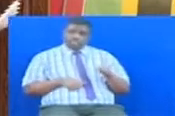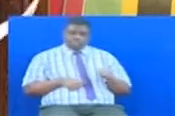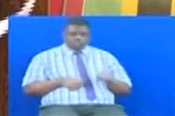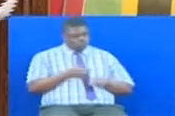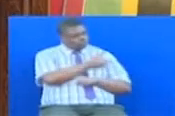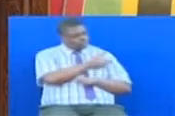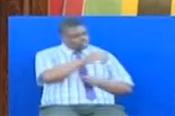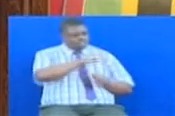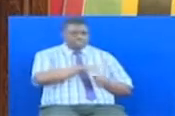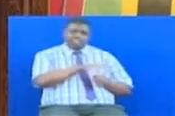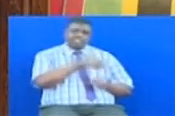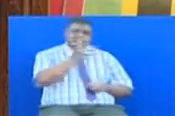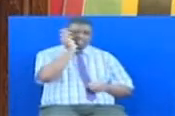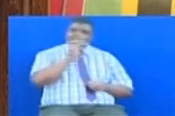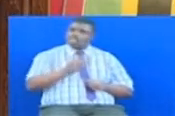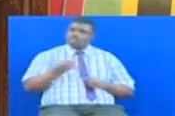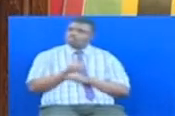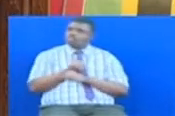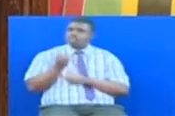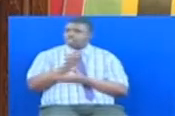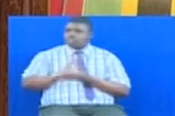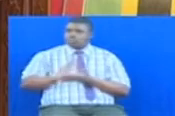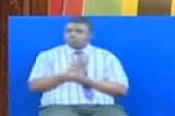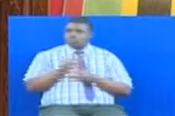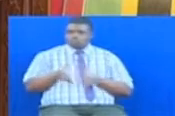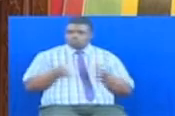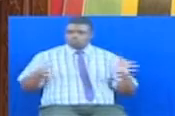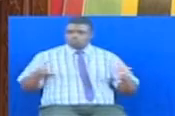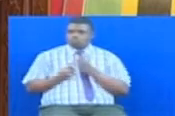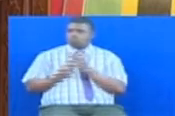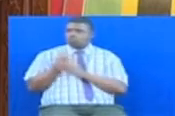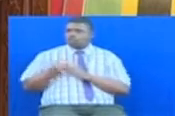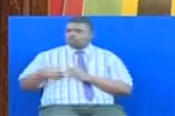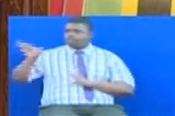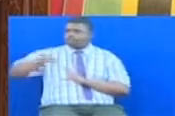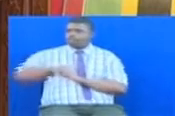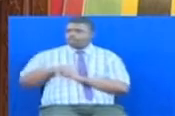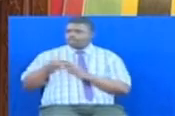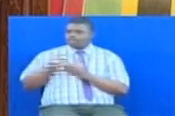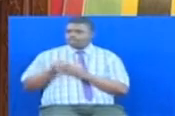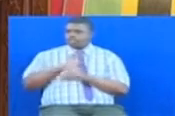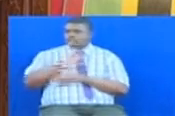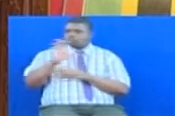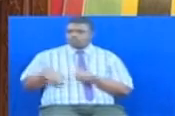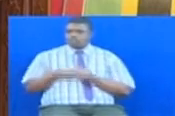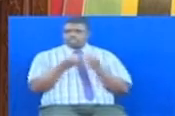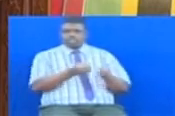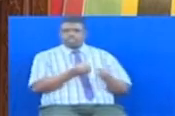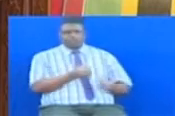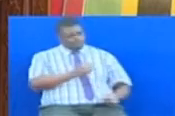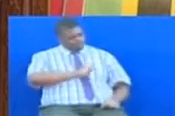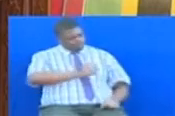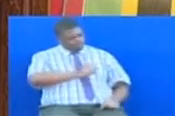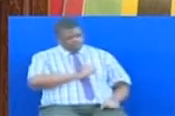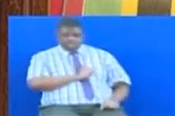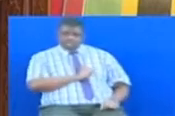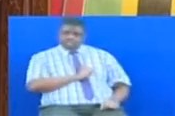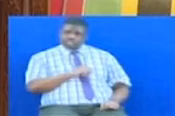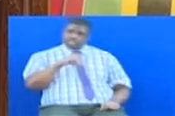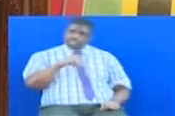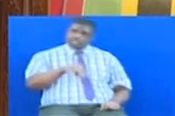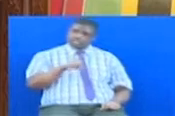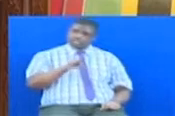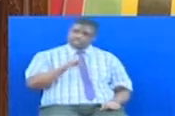nyingi za serikali hazipati gawio kubwa kutoka bima, pesa nyingi zinaenda private. Mojawapo ya fitu MSD